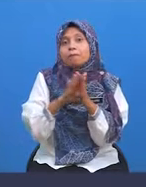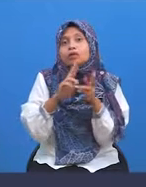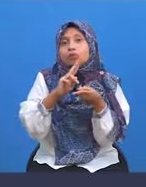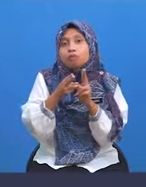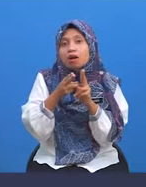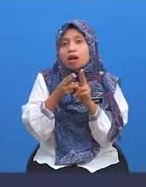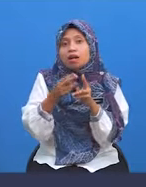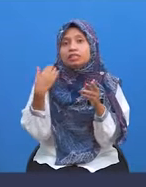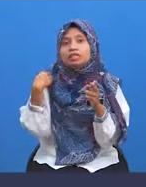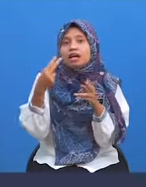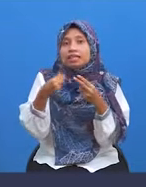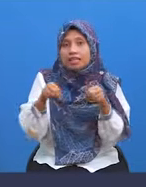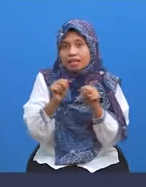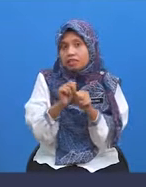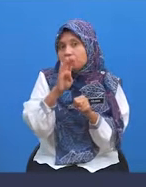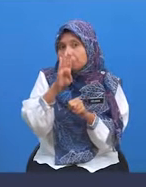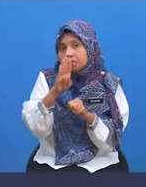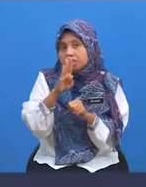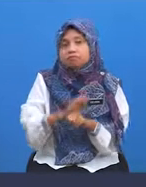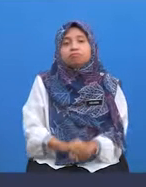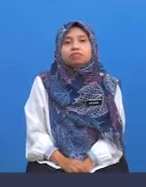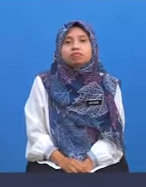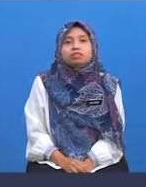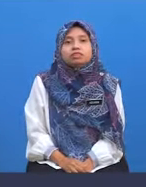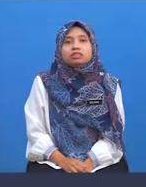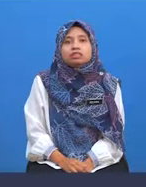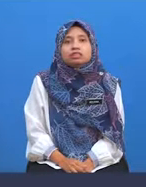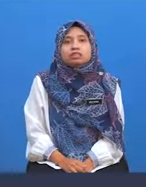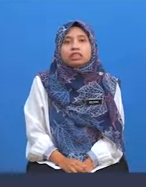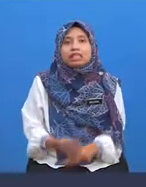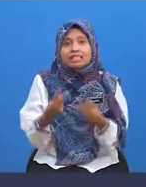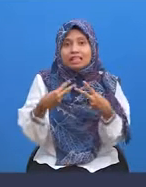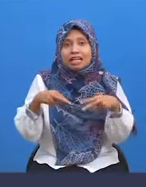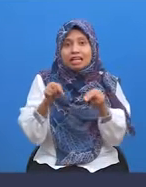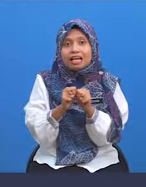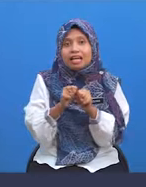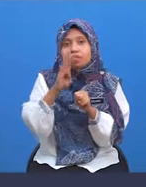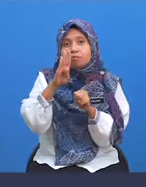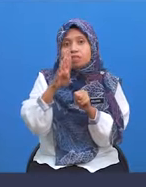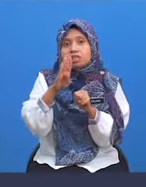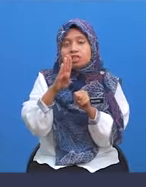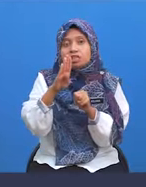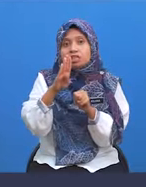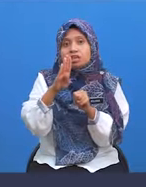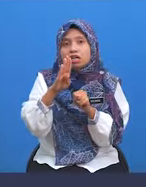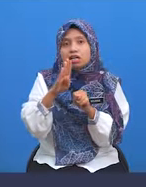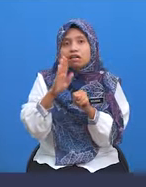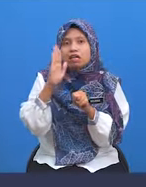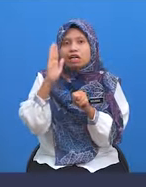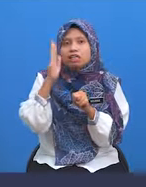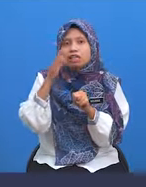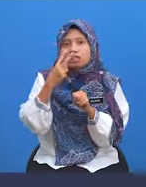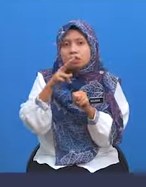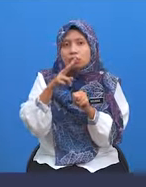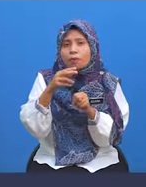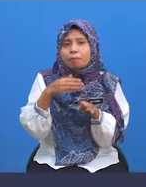B mempengaruhi bilangan kala pada graf kita. Mari kita lihat paparan